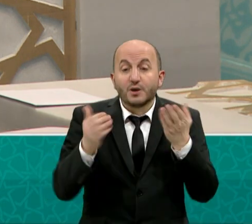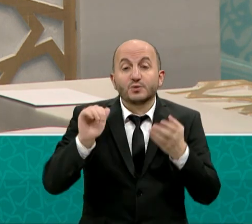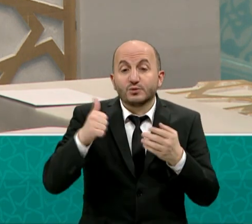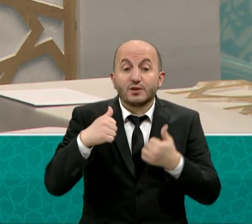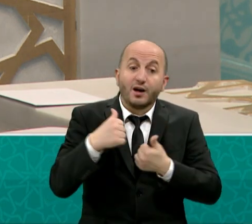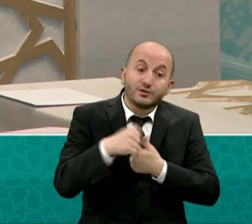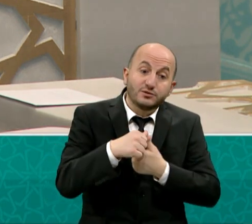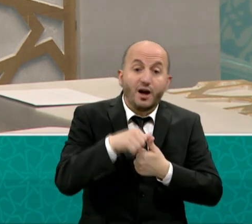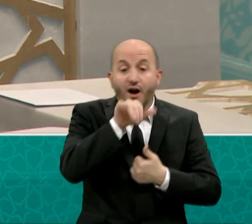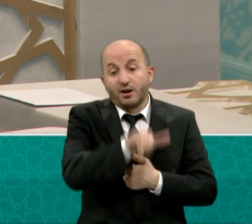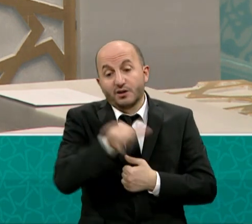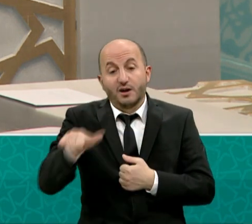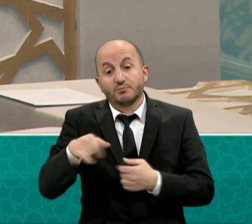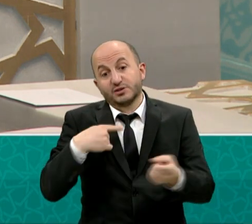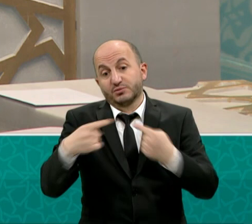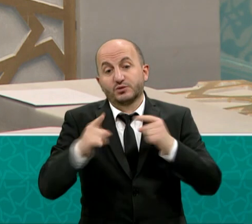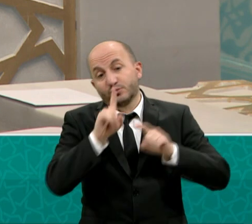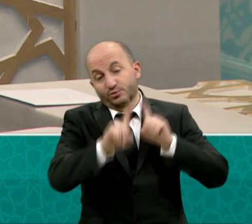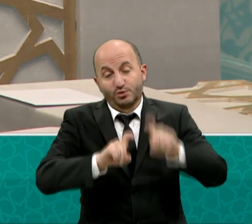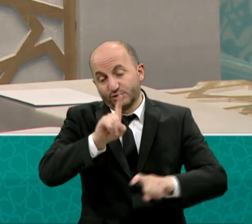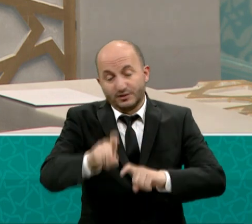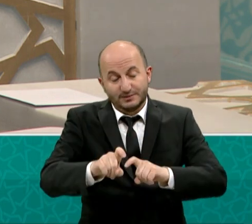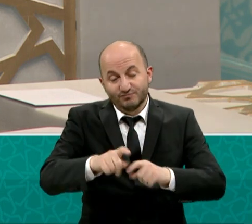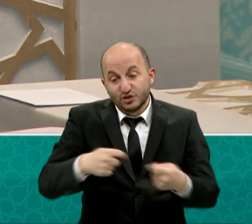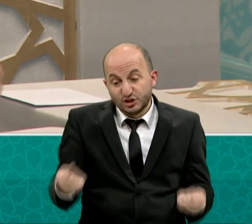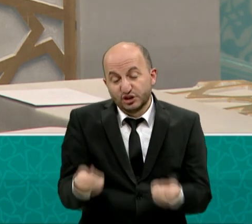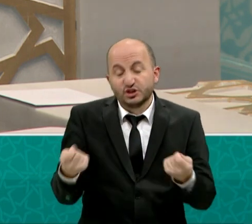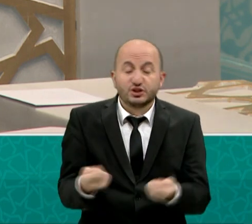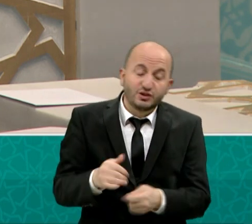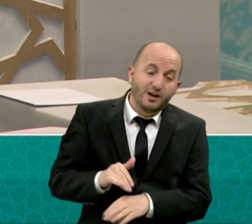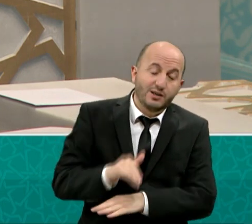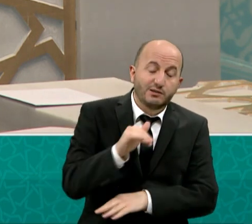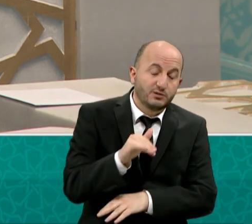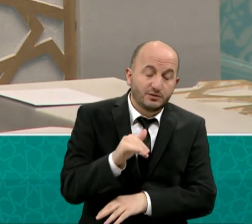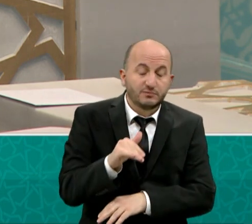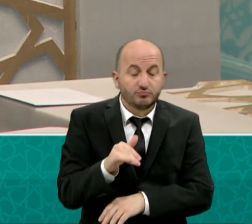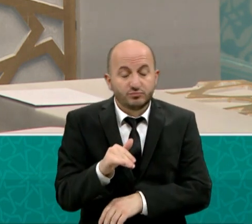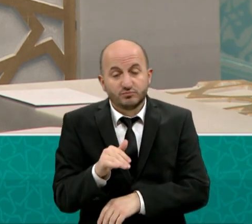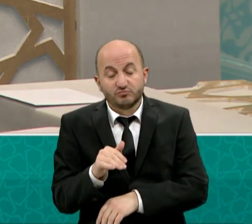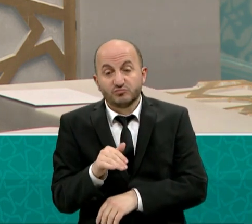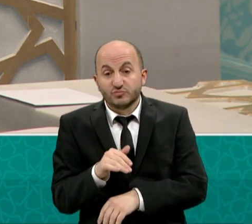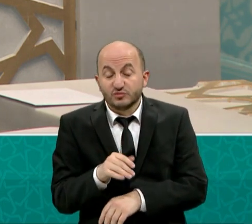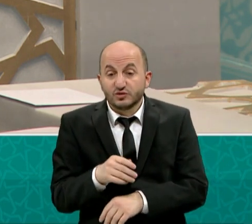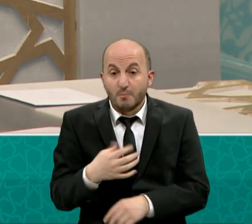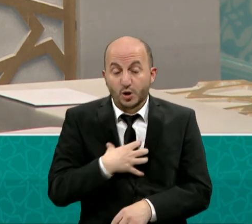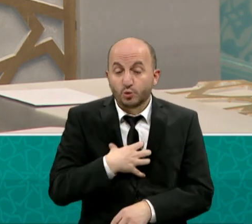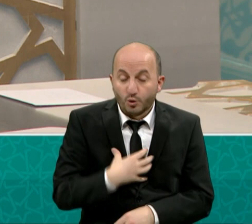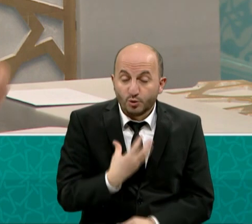soracak. Veya çalışma hayatı tabi hemen dikkat çekiyor. İşveren